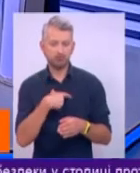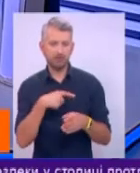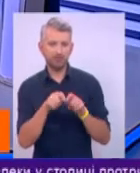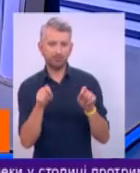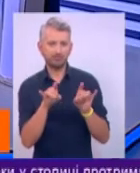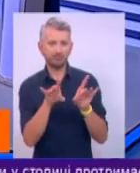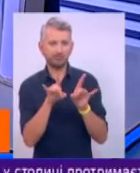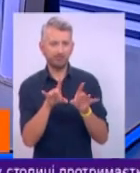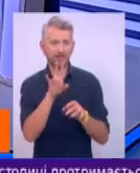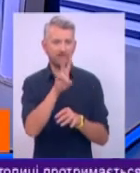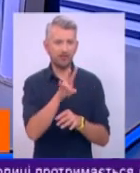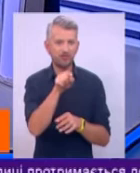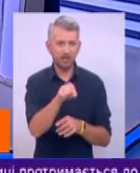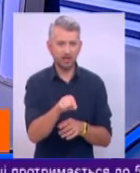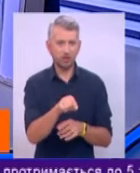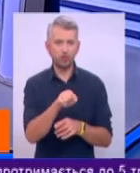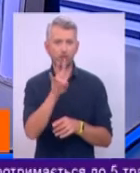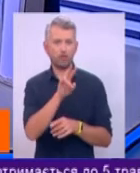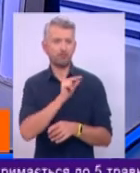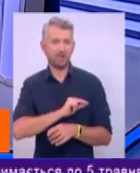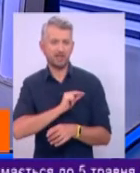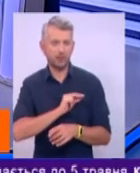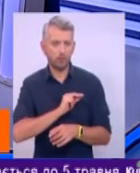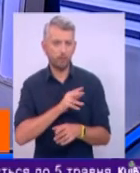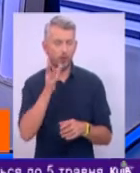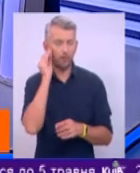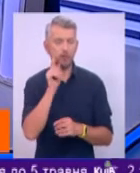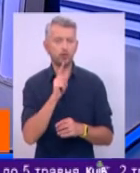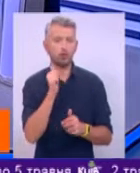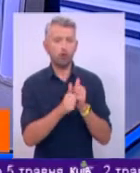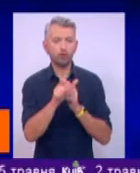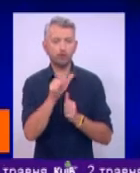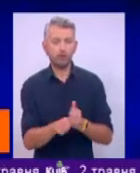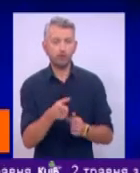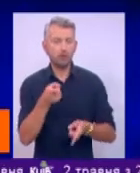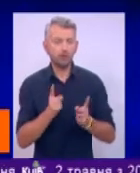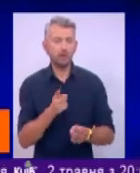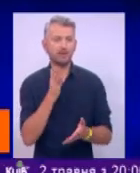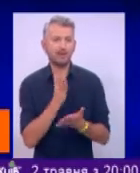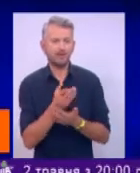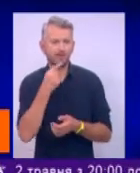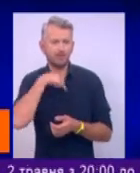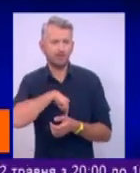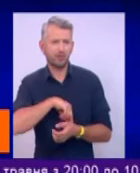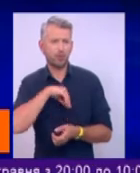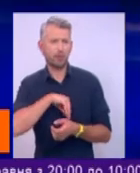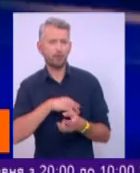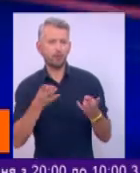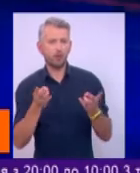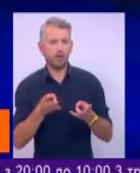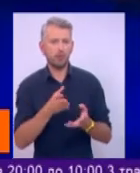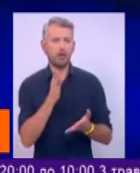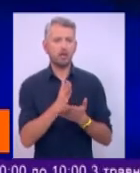священнику, духовному працівнику, враховуючи, що у кожної людини насправді є глибинні духовні потреби,